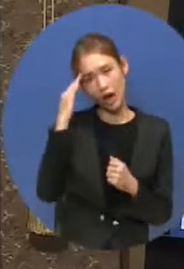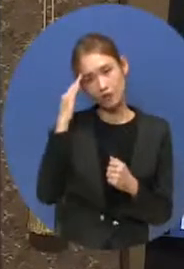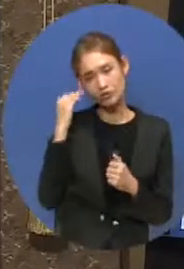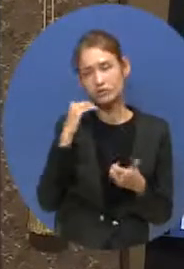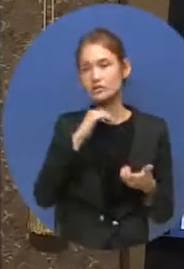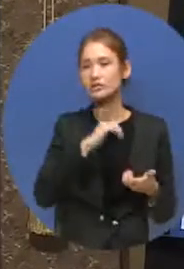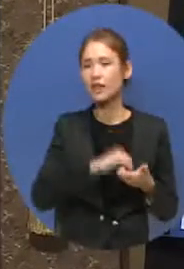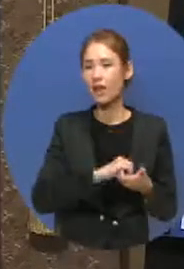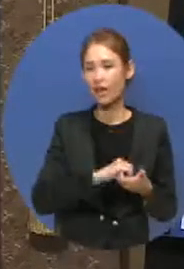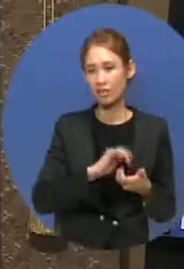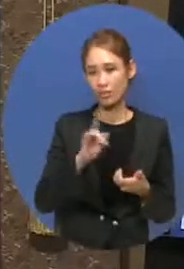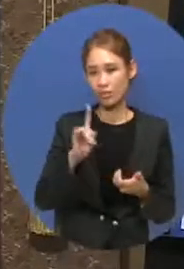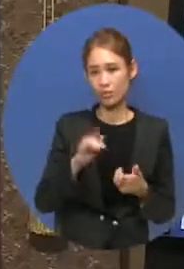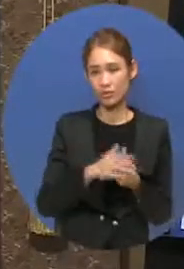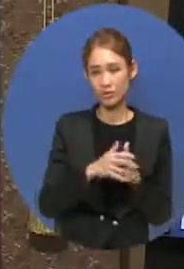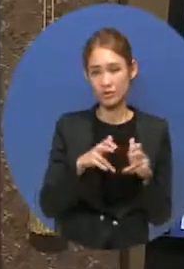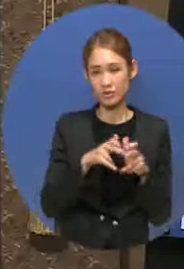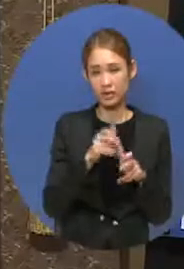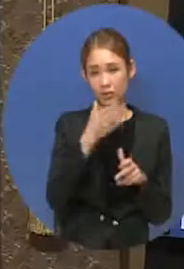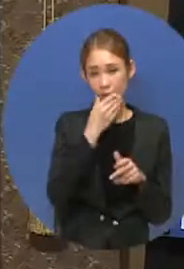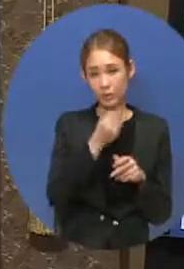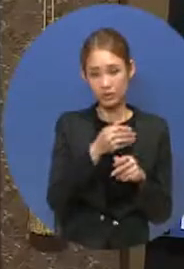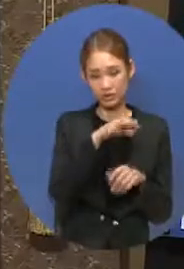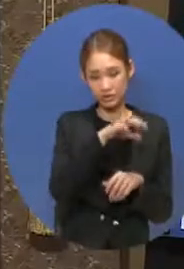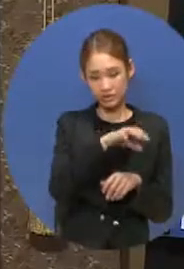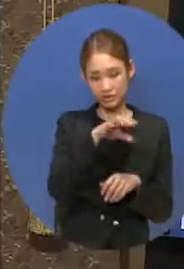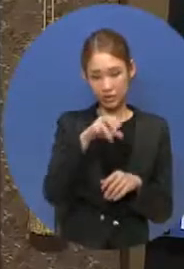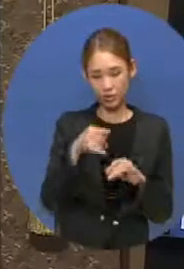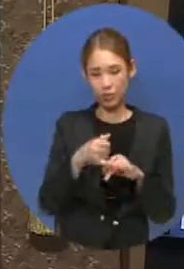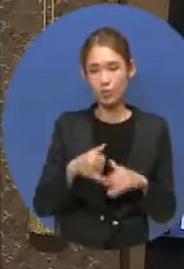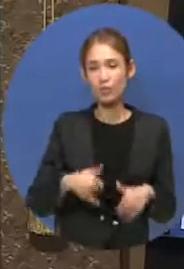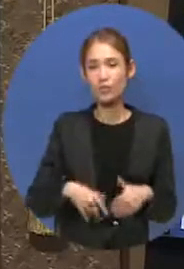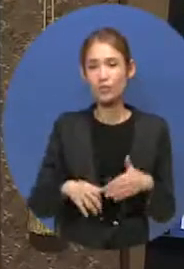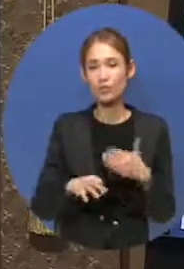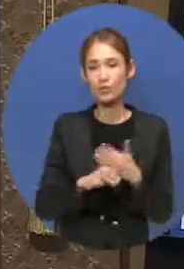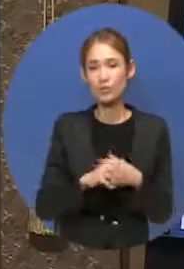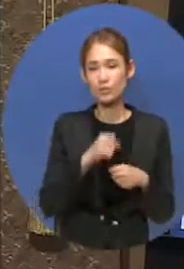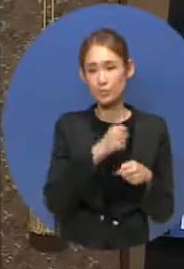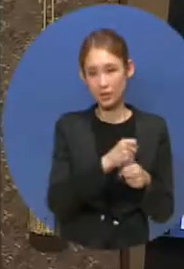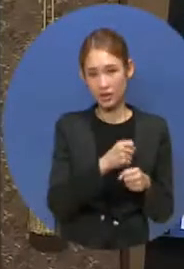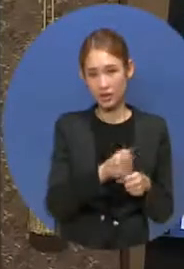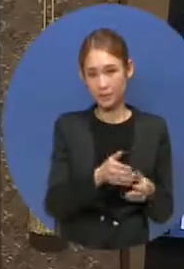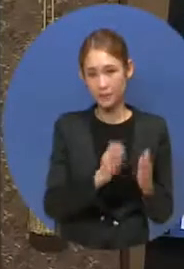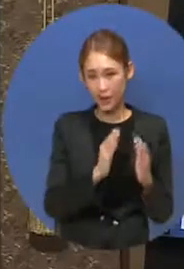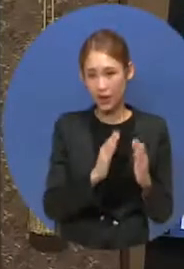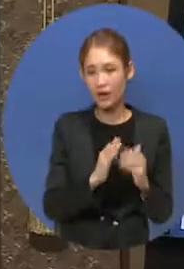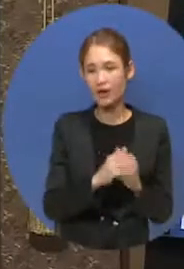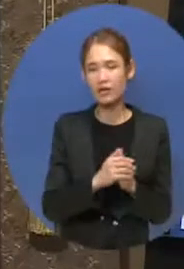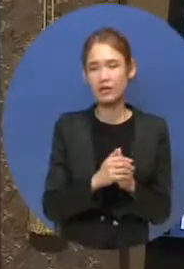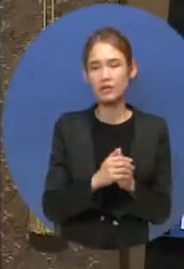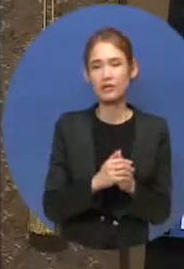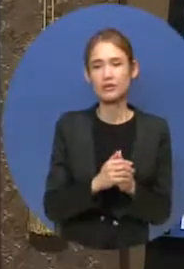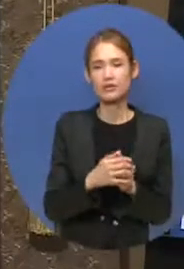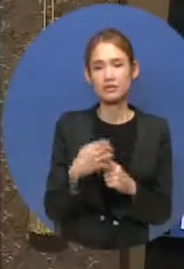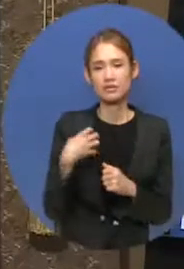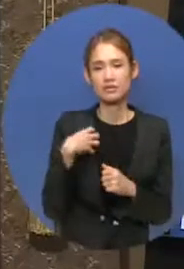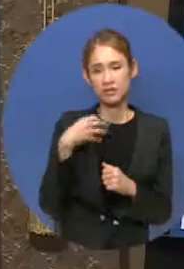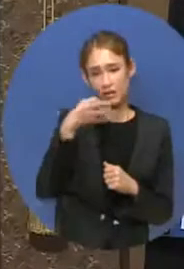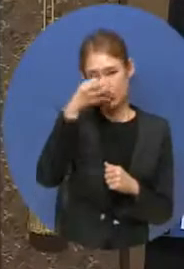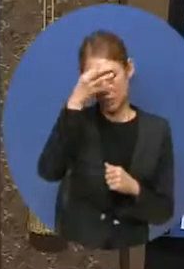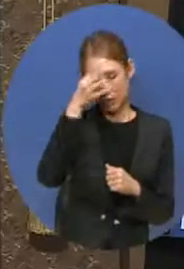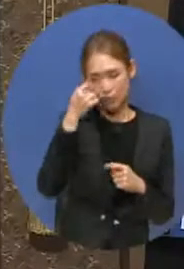제한점은 이 장애인 복지 시설들이 필요할 때마다 만들어지다 보니 그 기능과 역할이